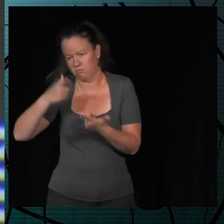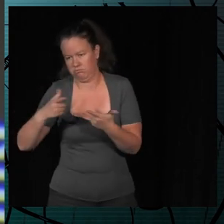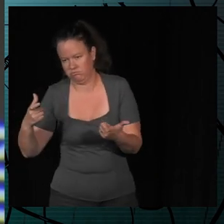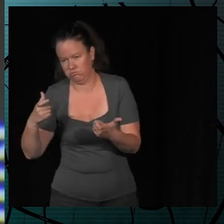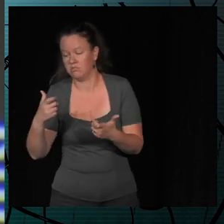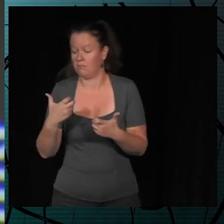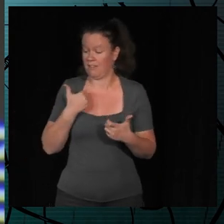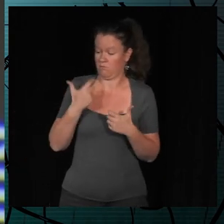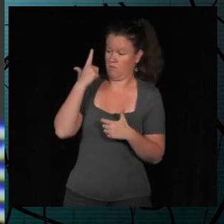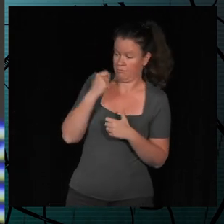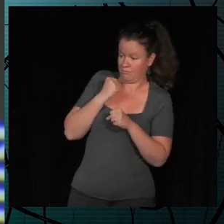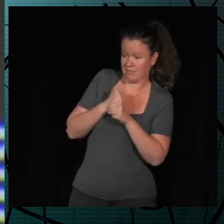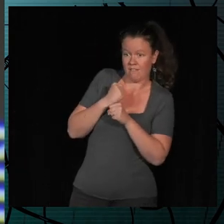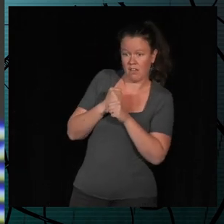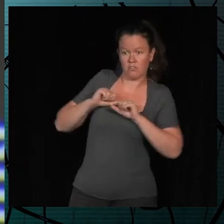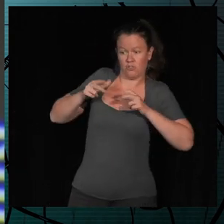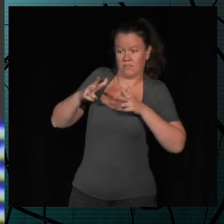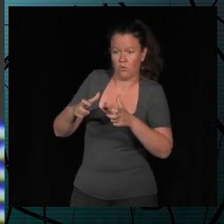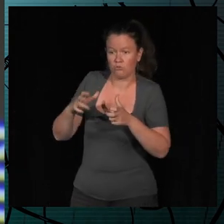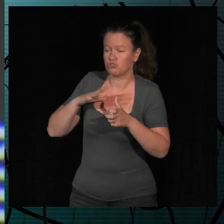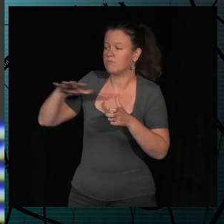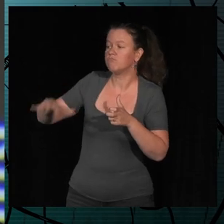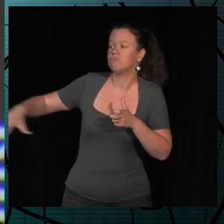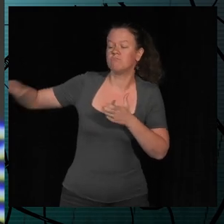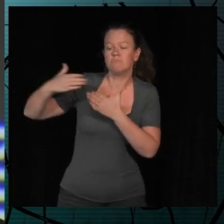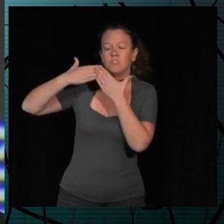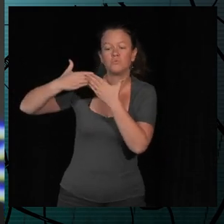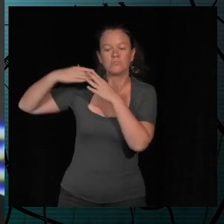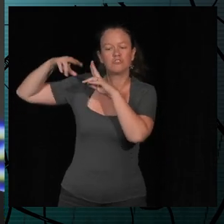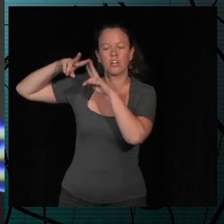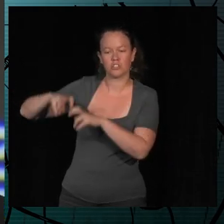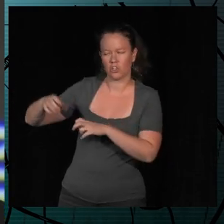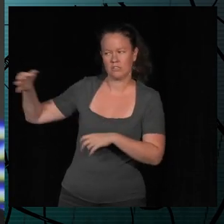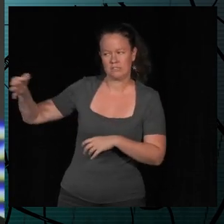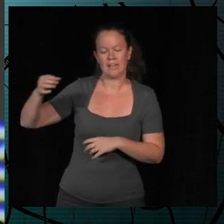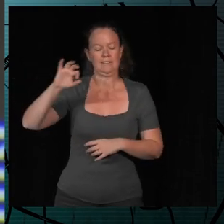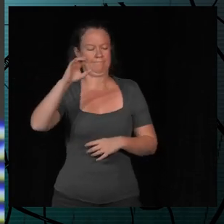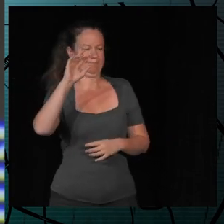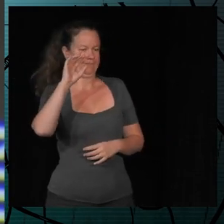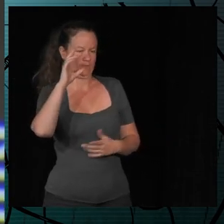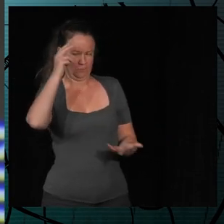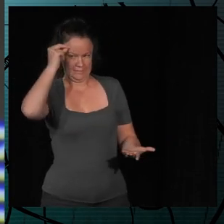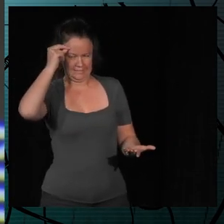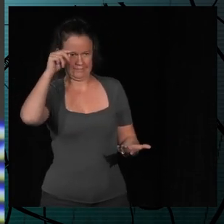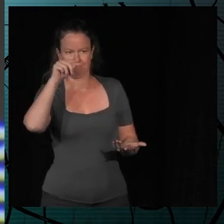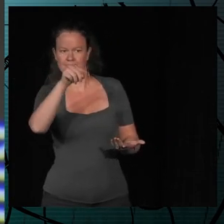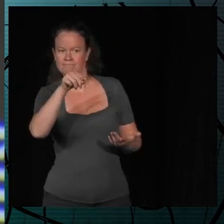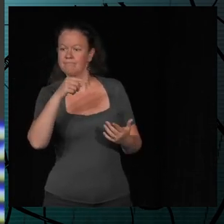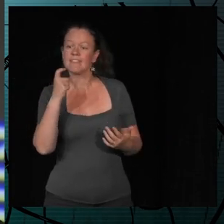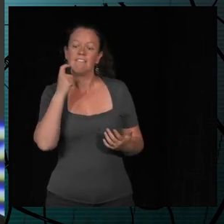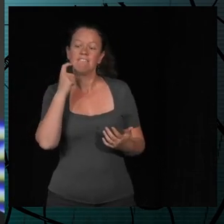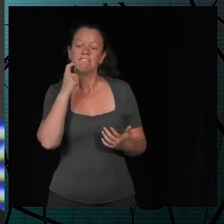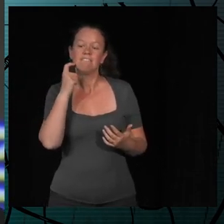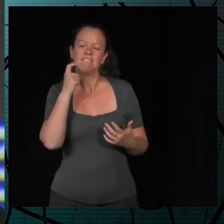il y avait des chercheurs qui disaient ben oui ça y est on a compris il y a des élèves qui sont tellement intéressés par les jeux vidéos ils